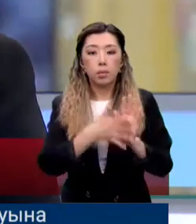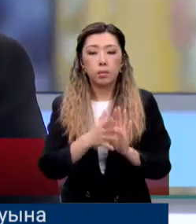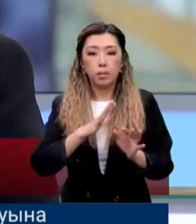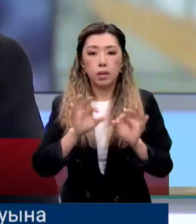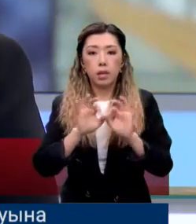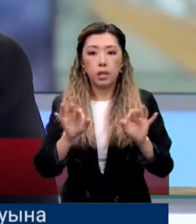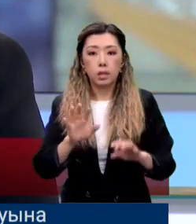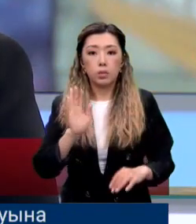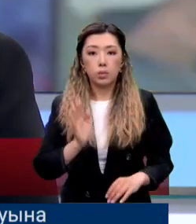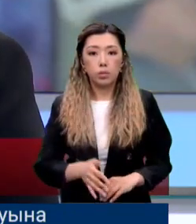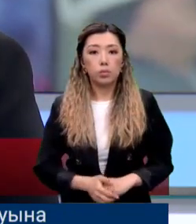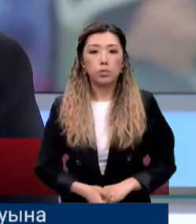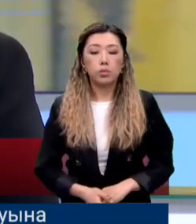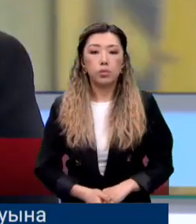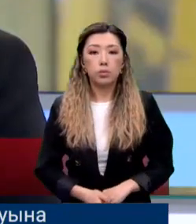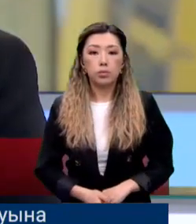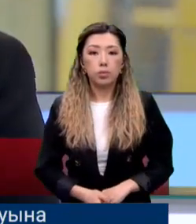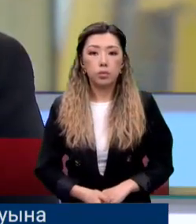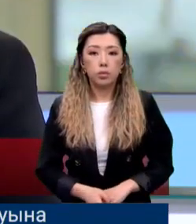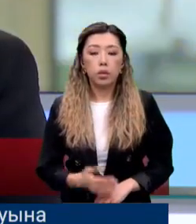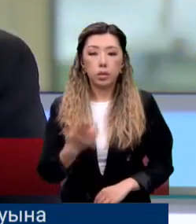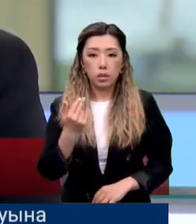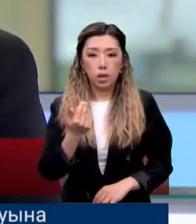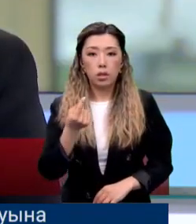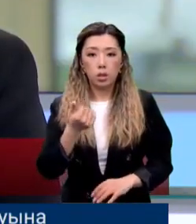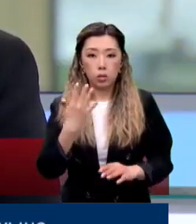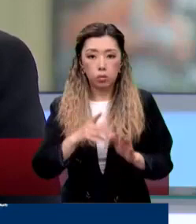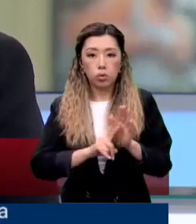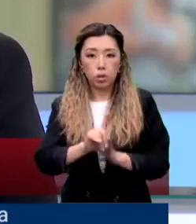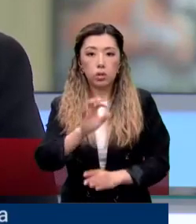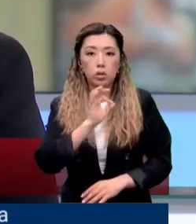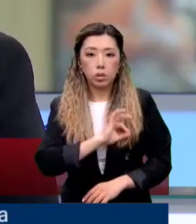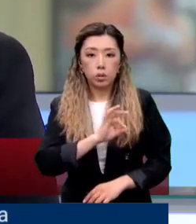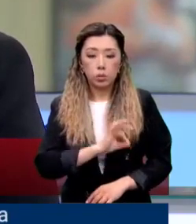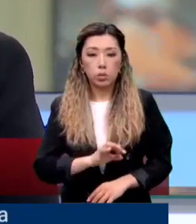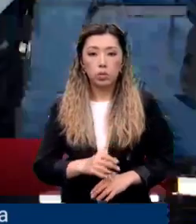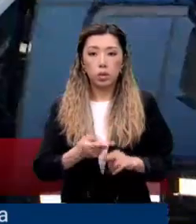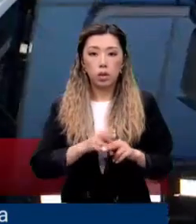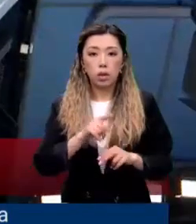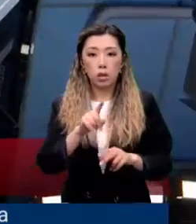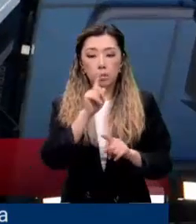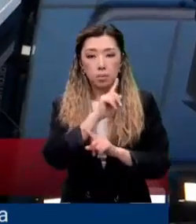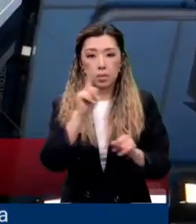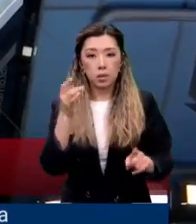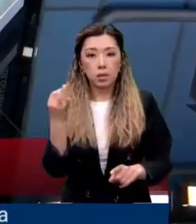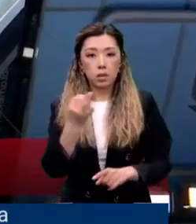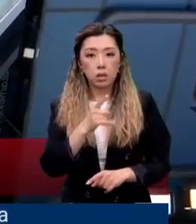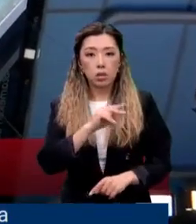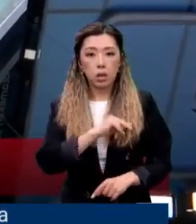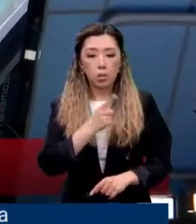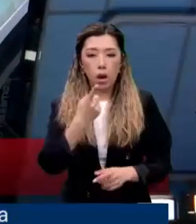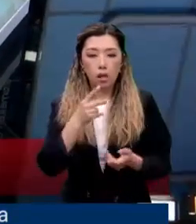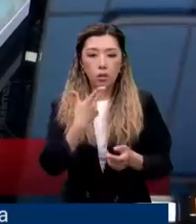самое главное, что помощь уже пошла и что она начала доходить. Обязательно. Вот это, ну, по-моему, уникальный, на самом деле, пример вот с этими уколами дорогостоящими. Да. Кто бы мог подумать, что такая